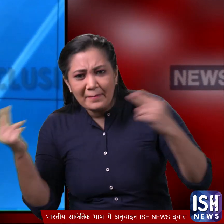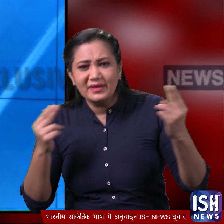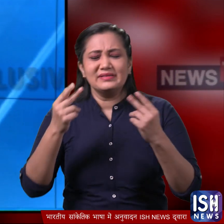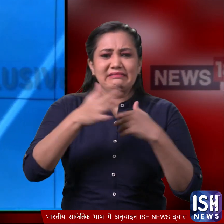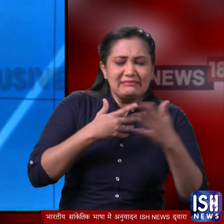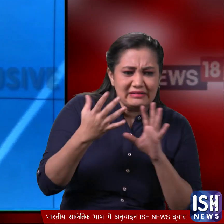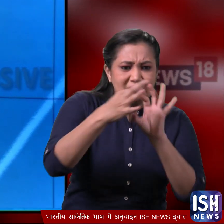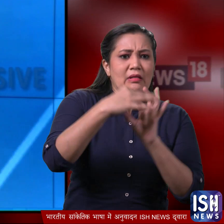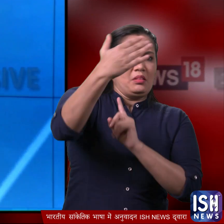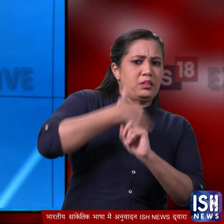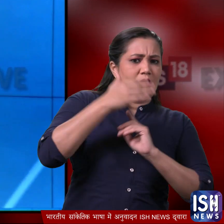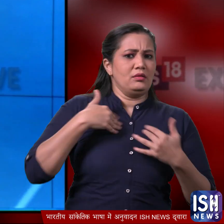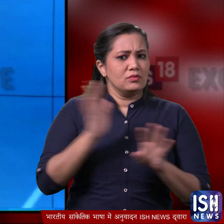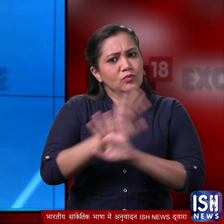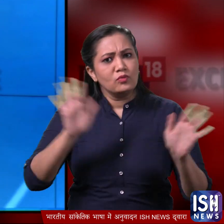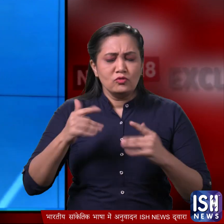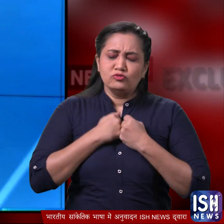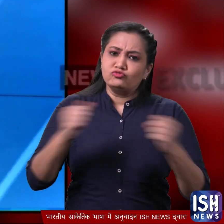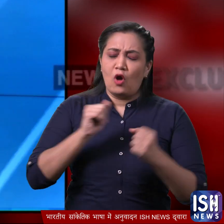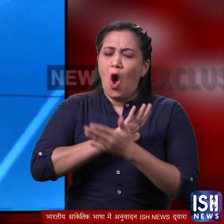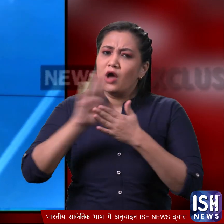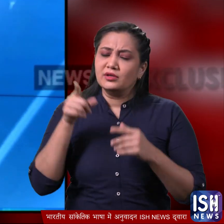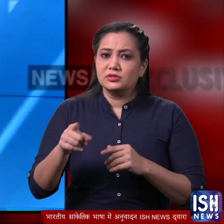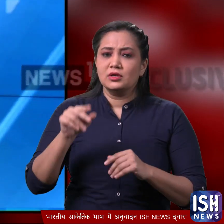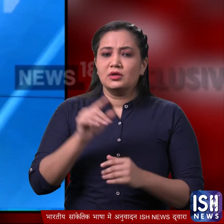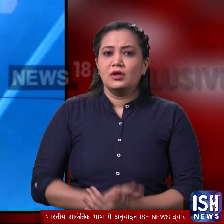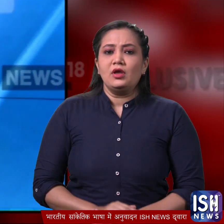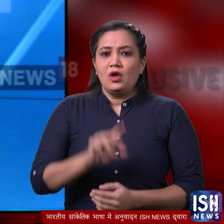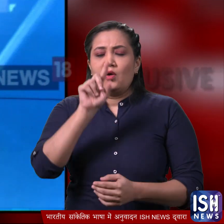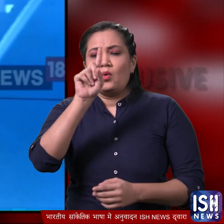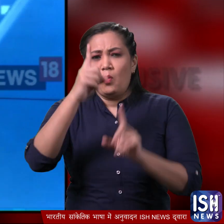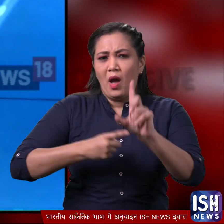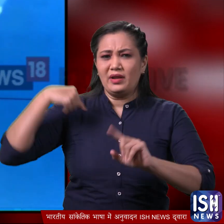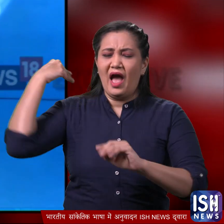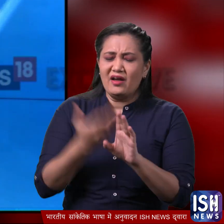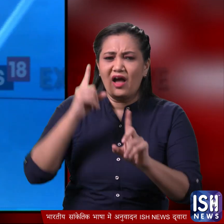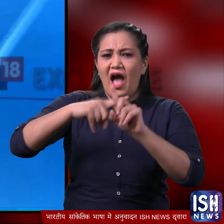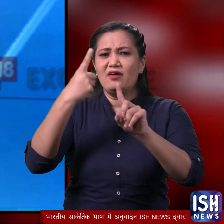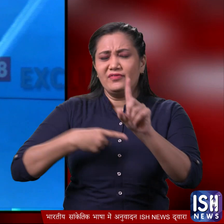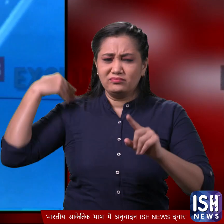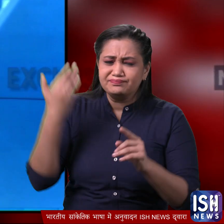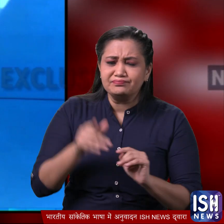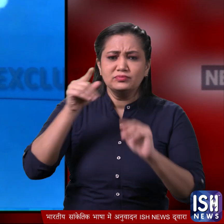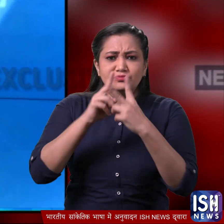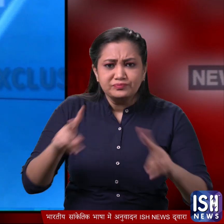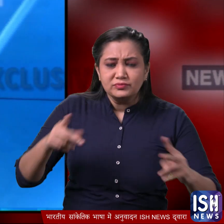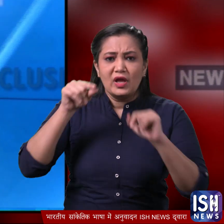कलाकार की लोकप्रियता या रुतबे के दबाव में नहीं आते। लेकिन बीते 1.25 साल से फिल्म इंडस्ट्री और ड्रग्स के रैकेट का